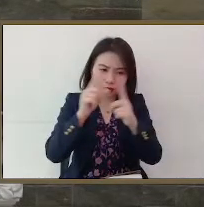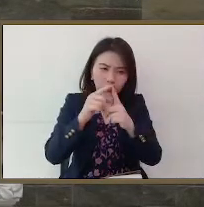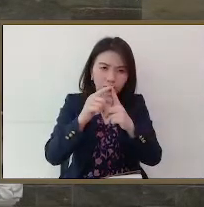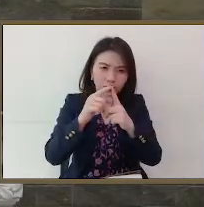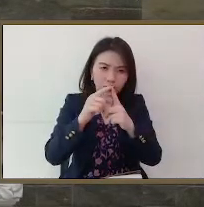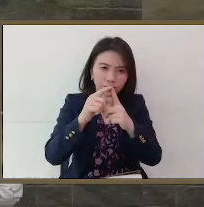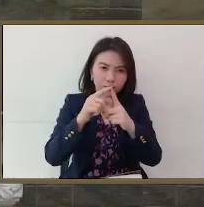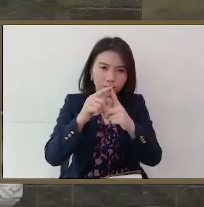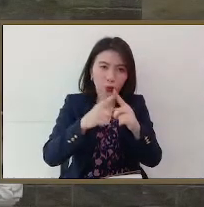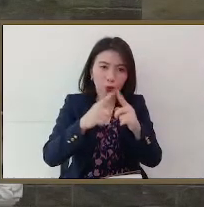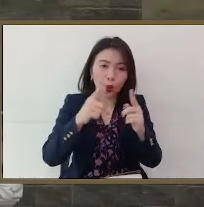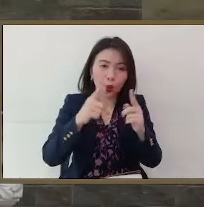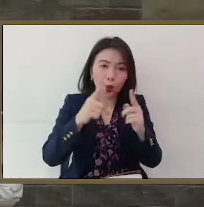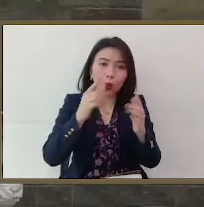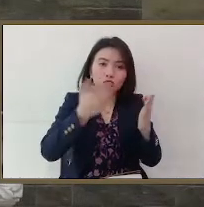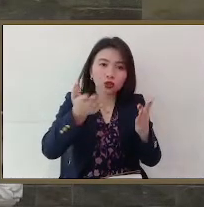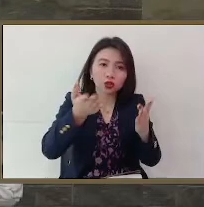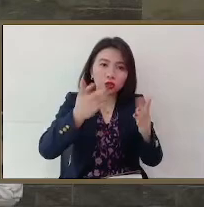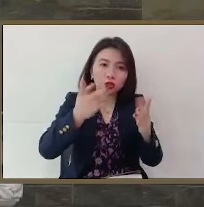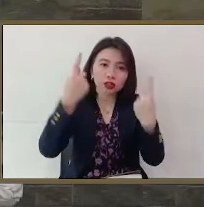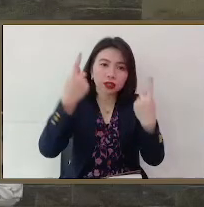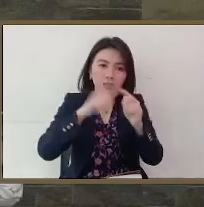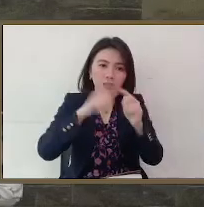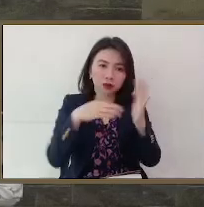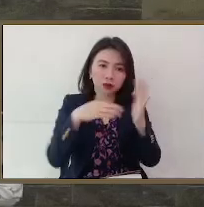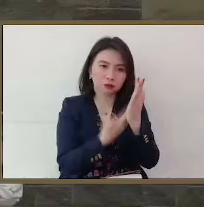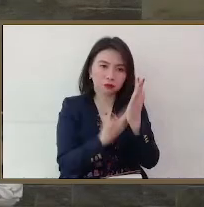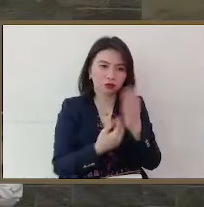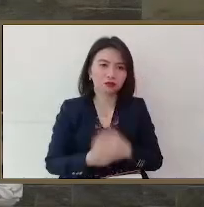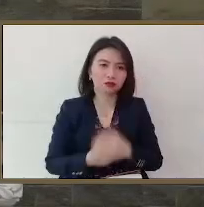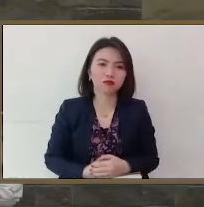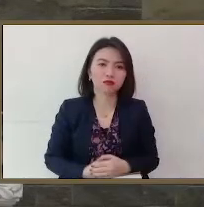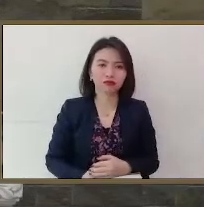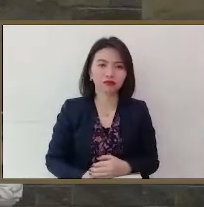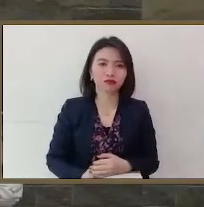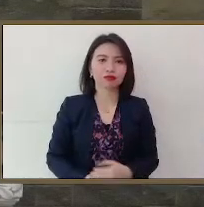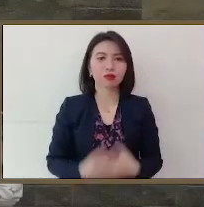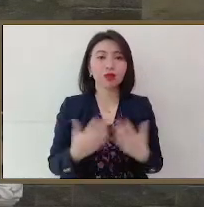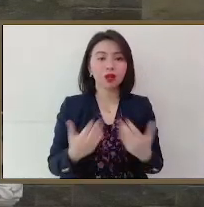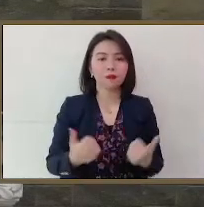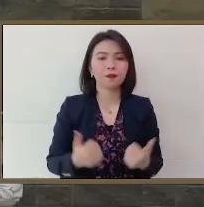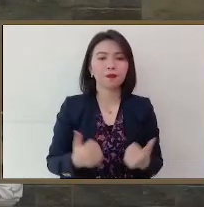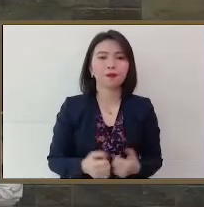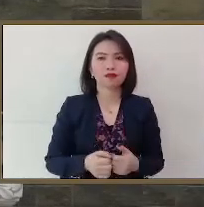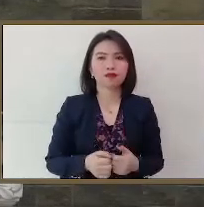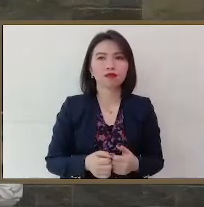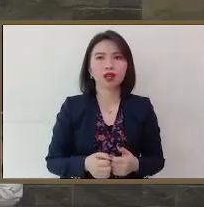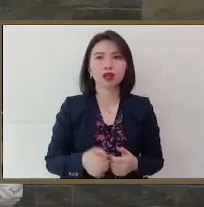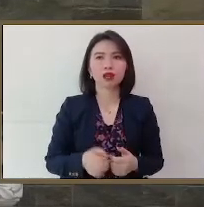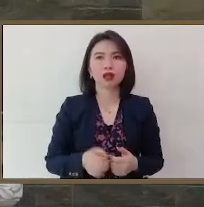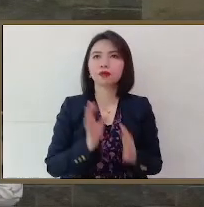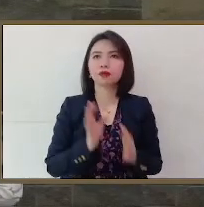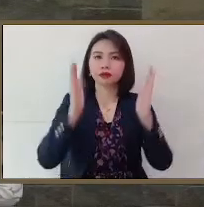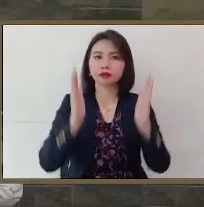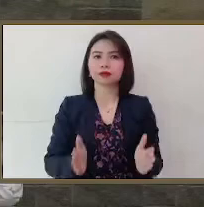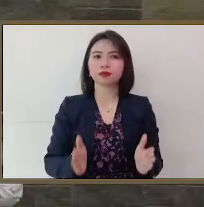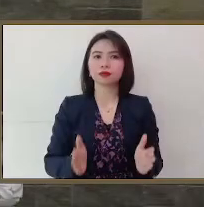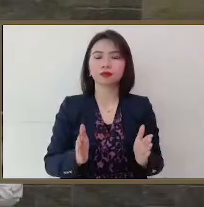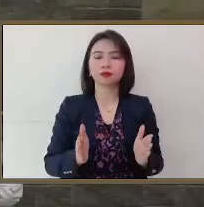See? Notice that. Alam niyo, kapatid, kapag ka ang tao, sabi ko nga sa inyo, may